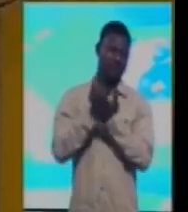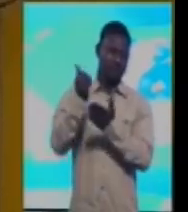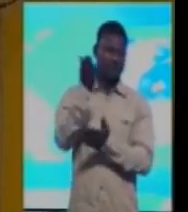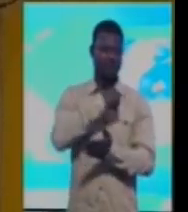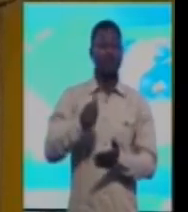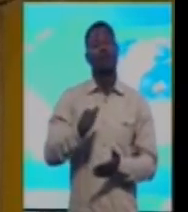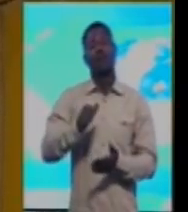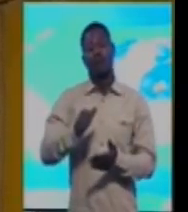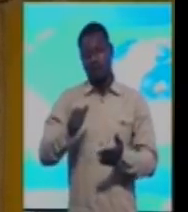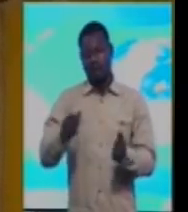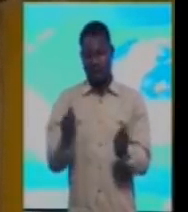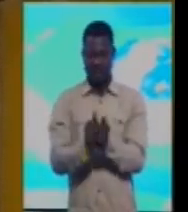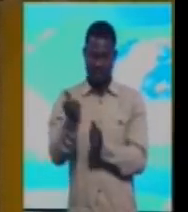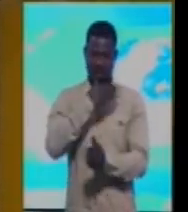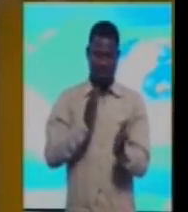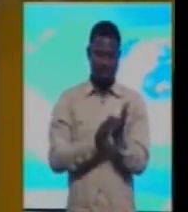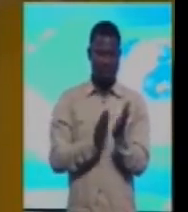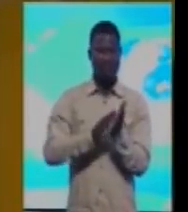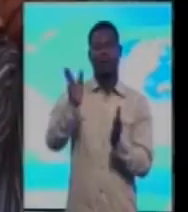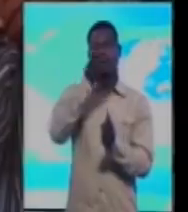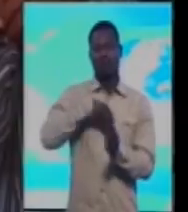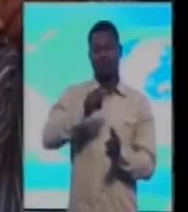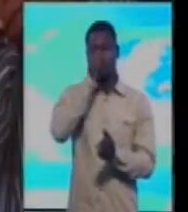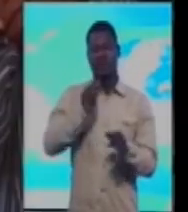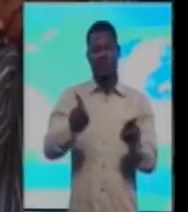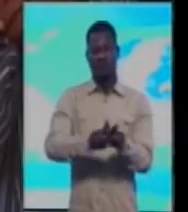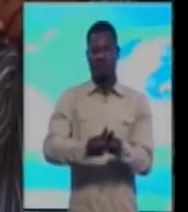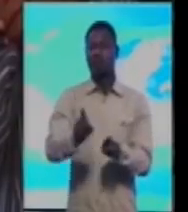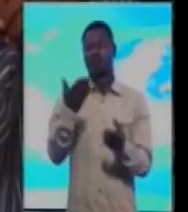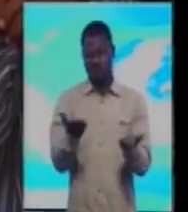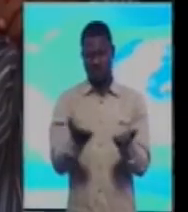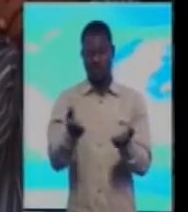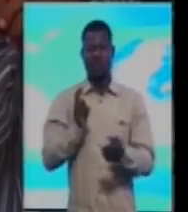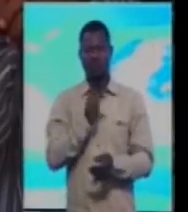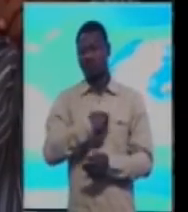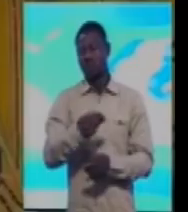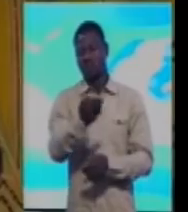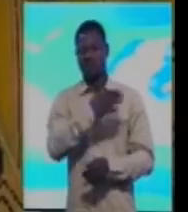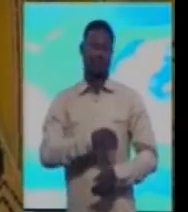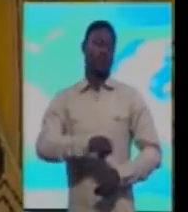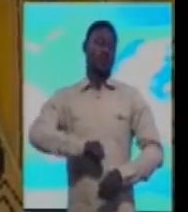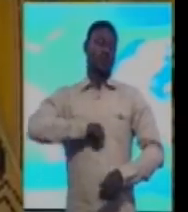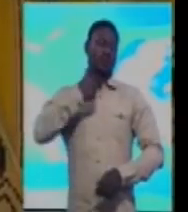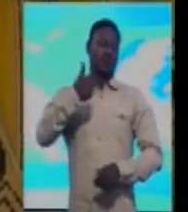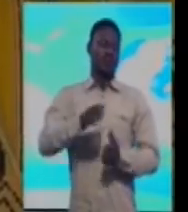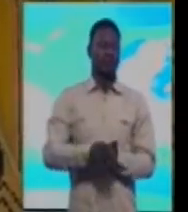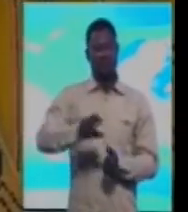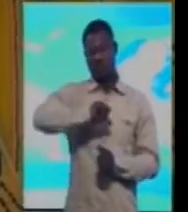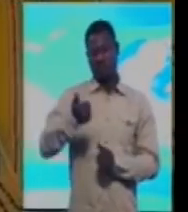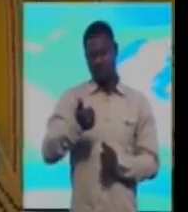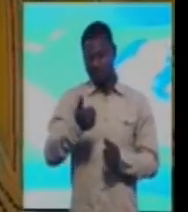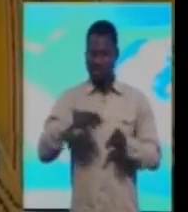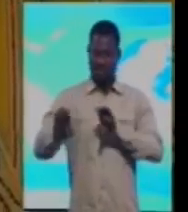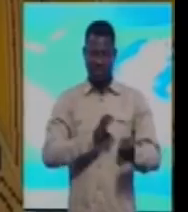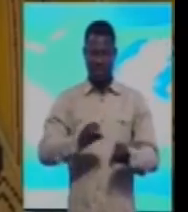ce domaine, il n'y a pas de raison que je ne sois pas fier. Je souhaite que effectivement des personnages comme lui puissent suivre son exemple